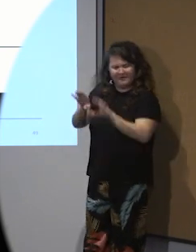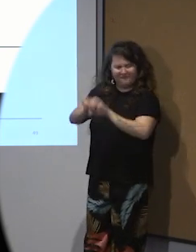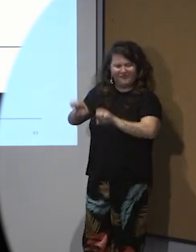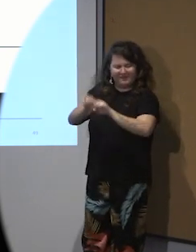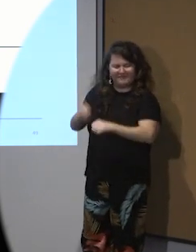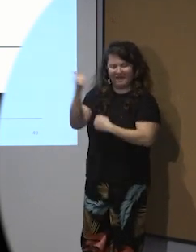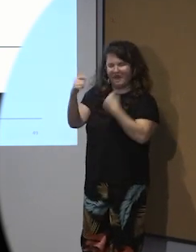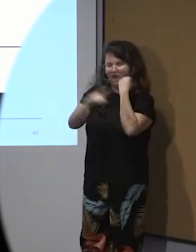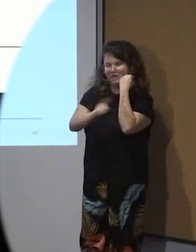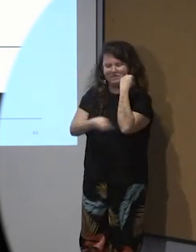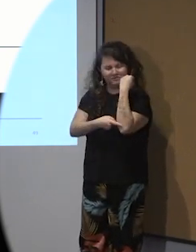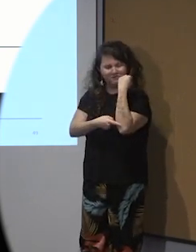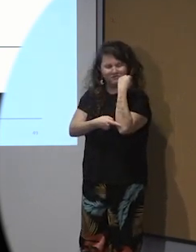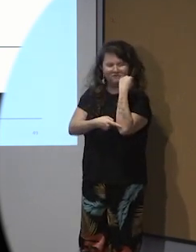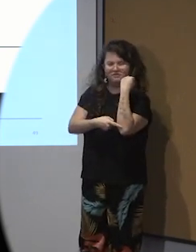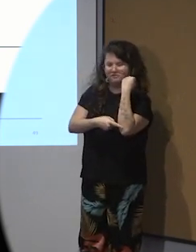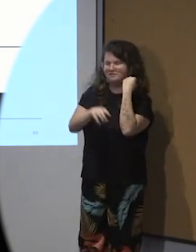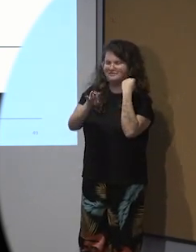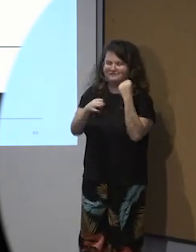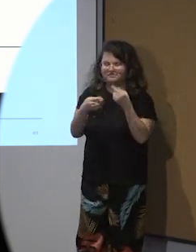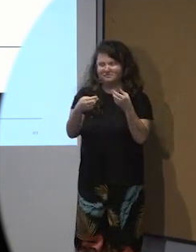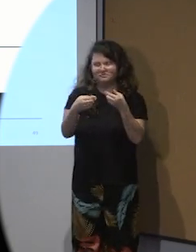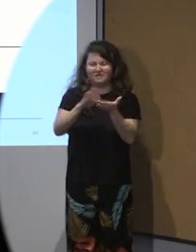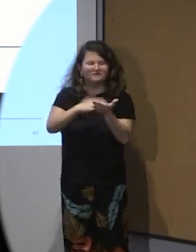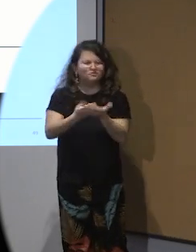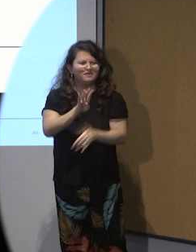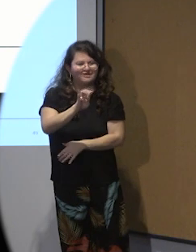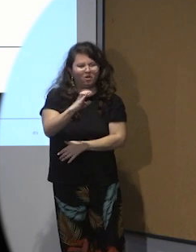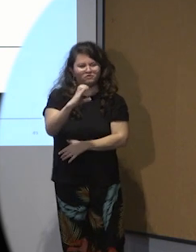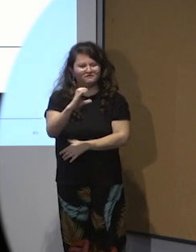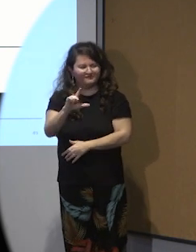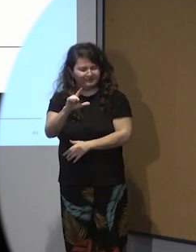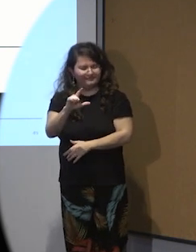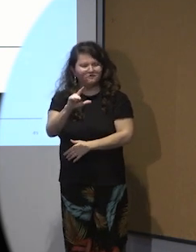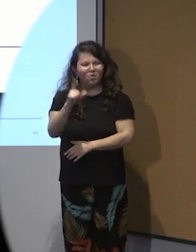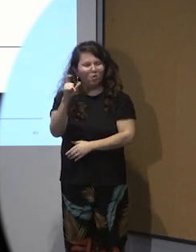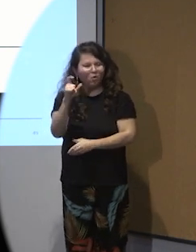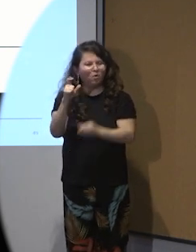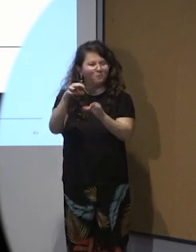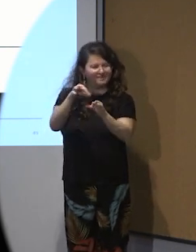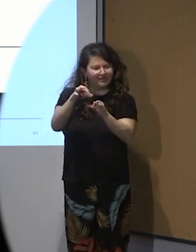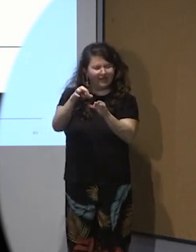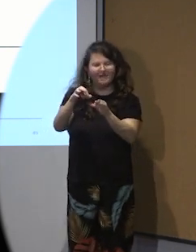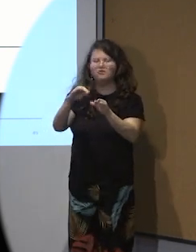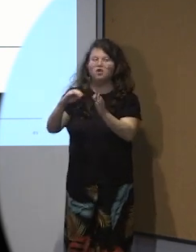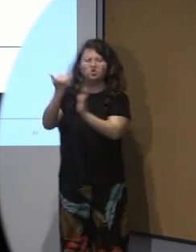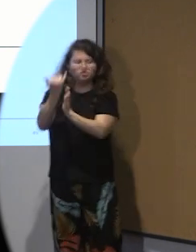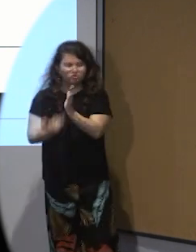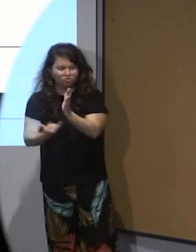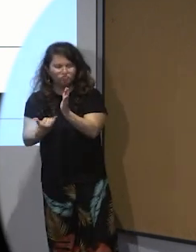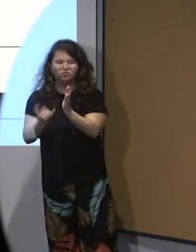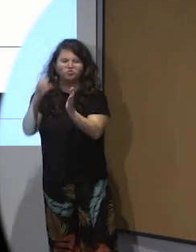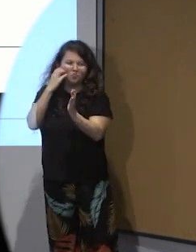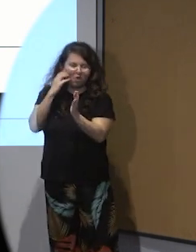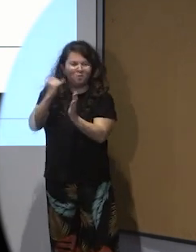litre, 40 centilitres d'eau minéralisée, 20 centilitres de jus de pomme ou de jus de raisin et une pincée de sel. Le